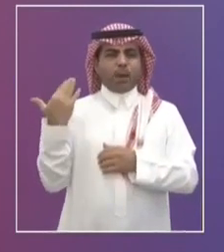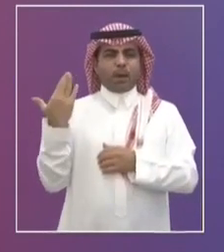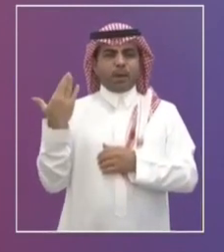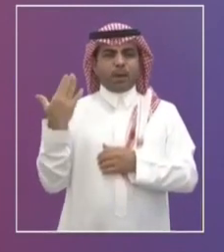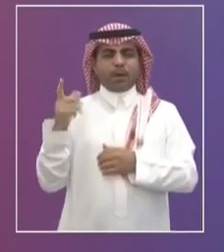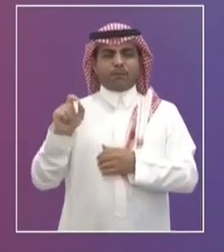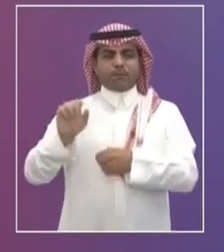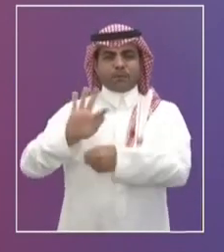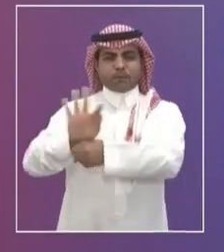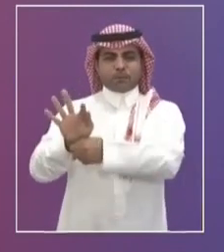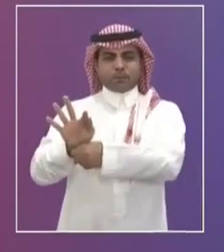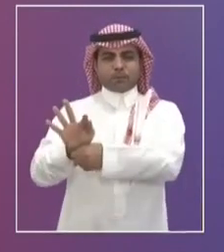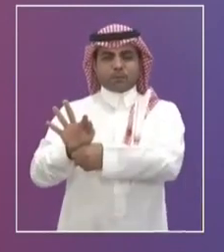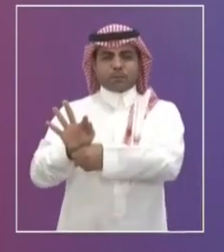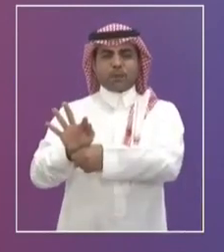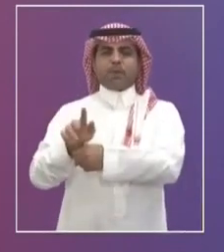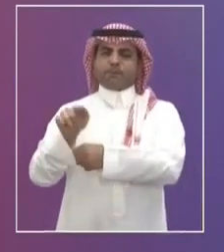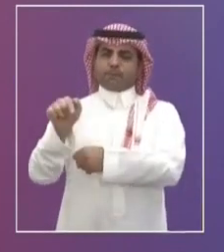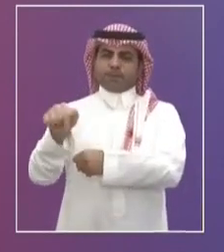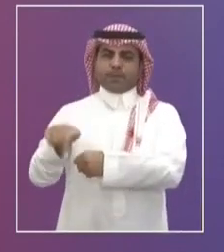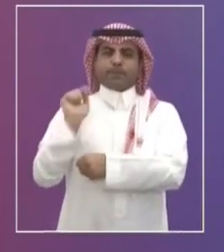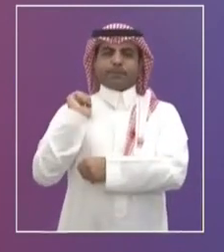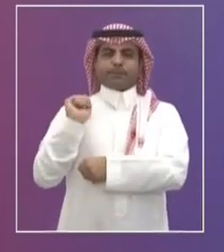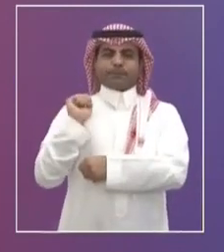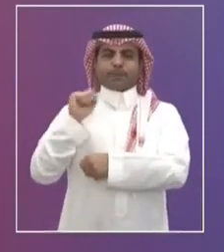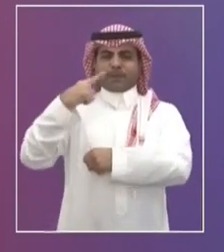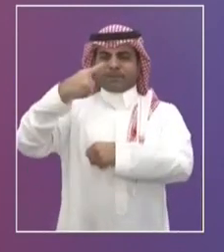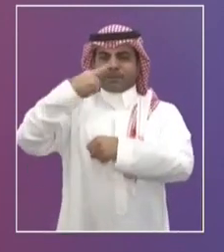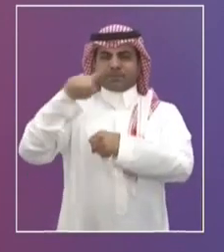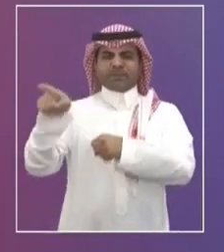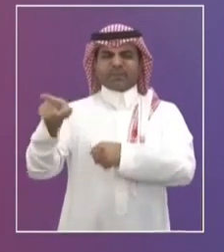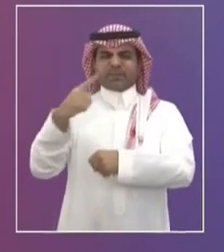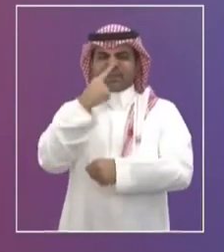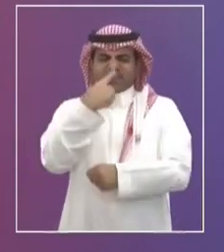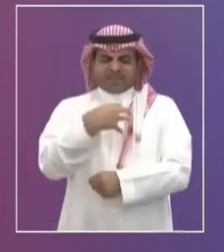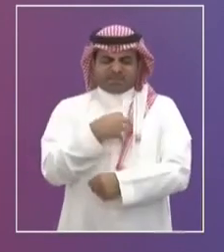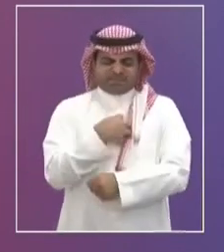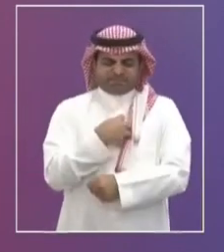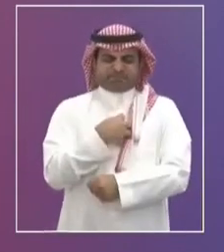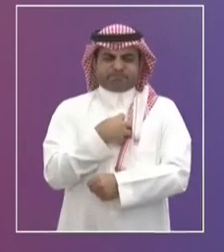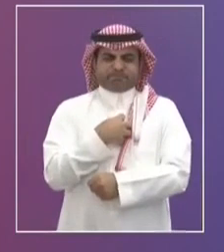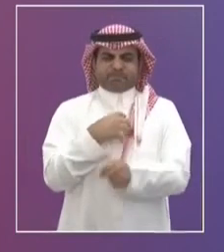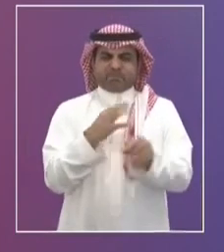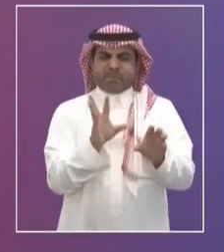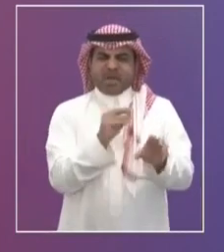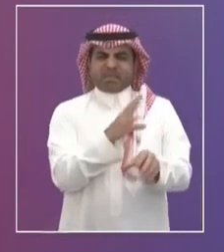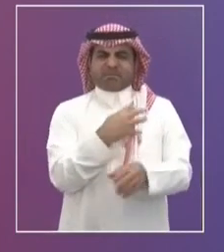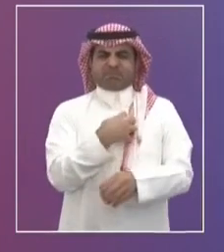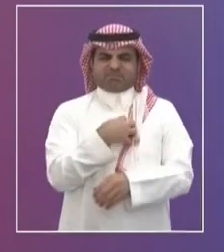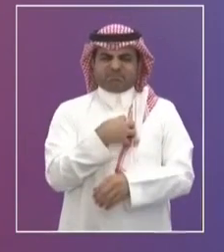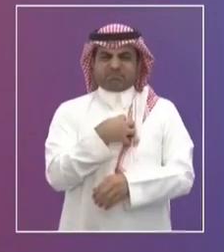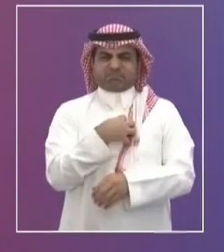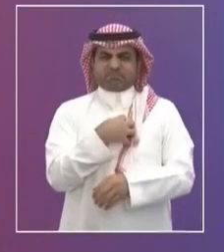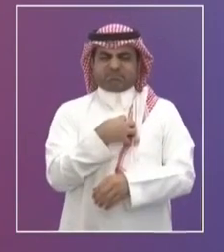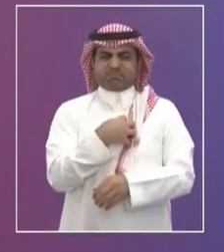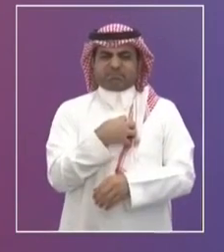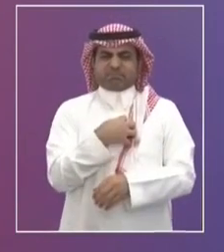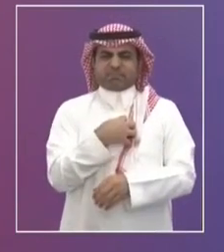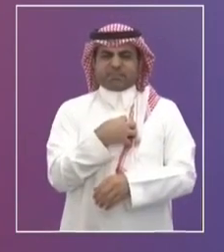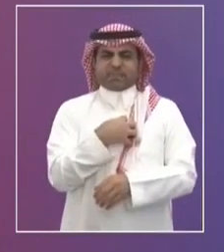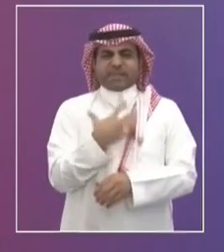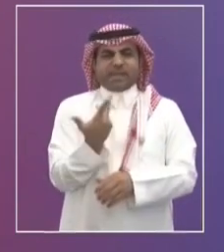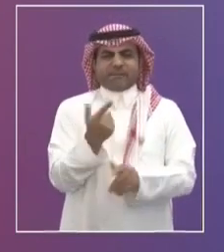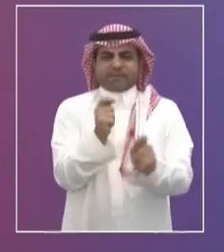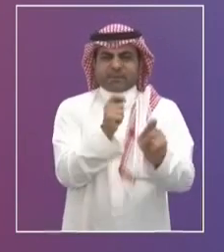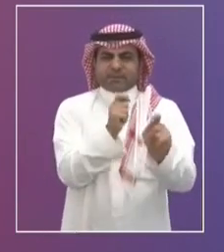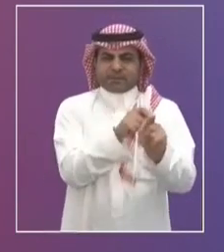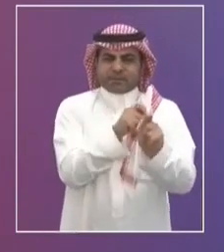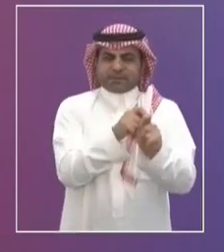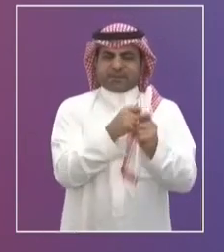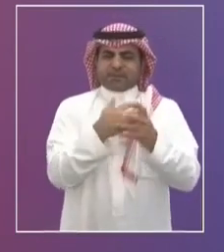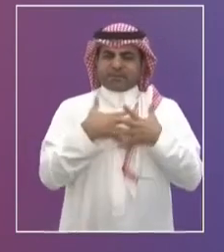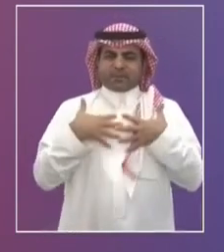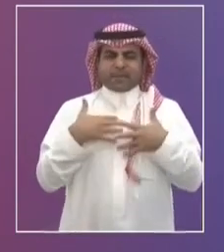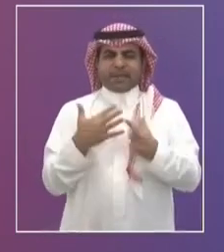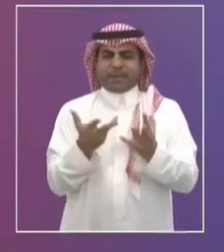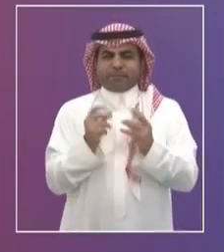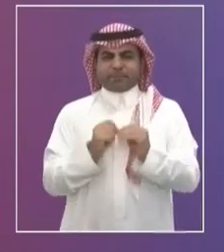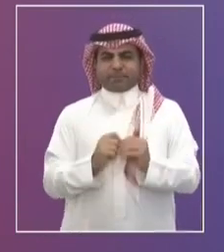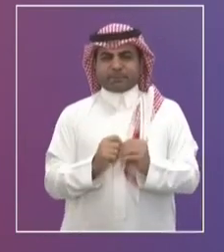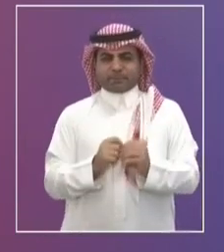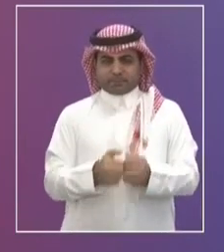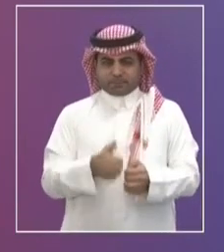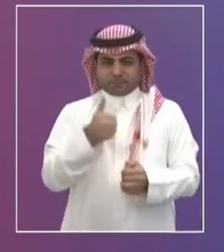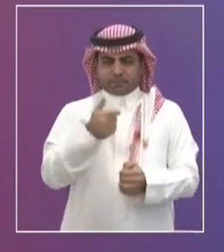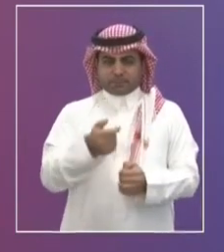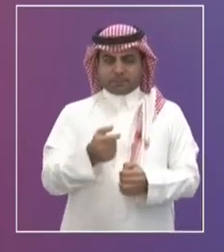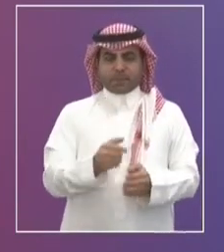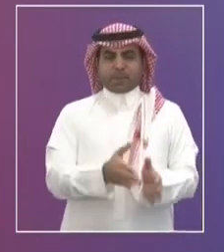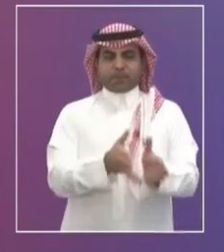فحوصهم لفيروس كورونا إيجابية وتأثروا نفسيا، هل يتم تأهيلهم لتقبل العلاج؟ طبعا بشكل عام جميع